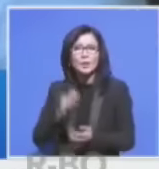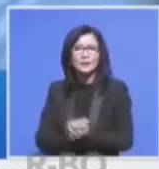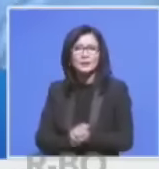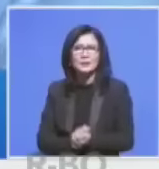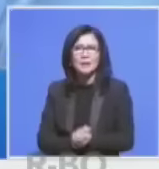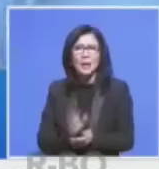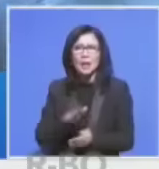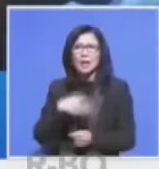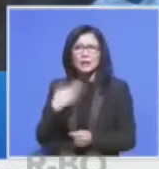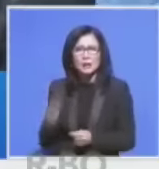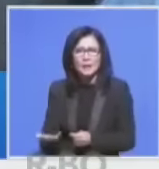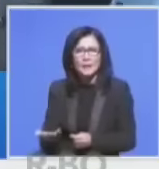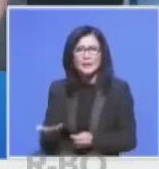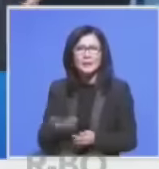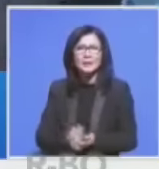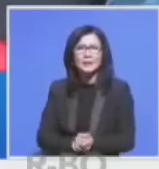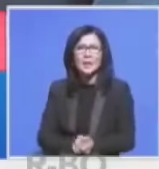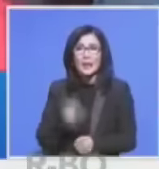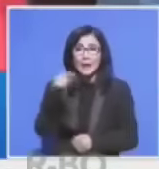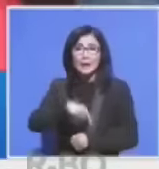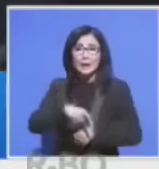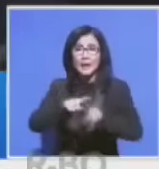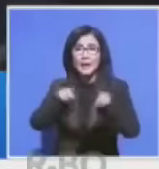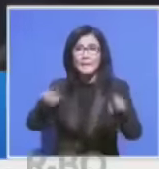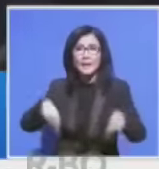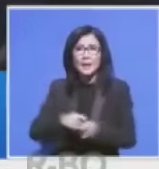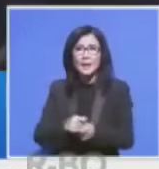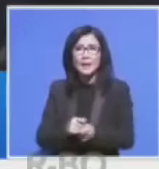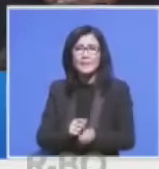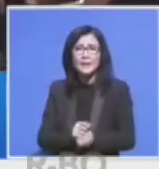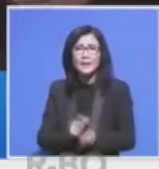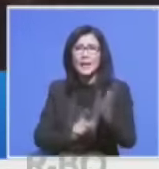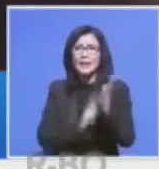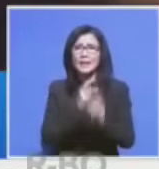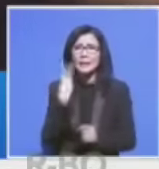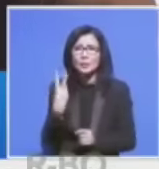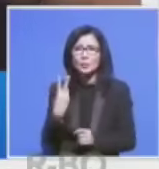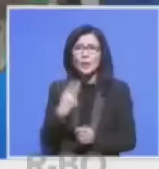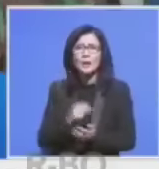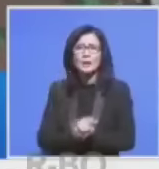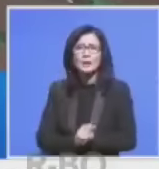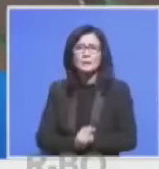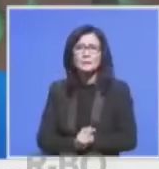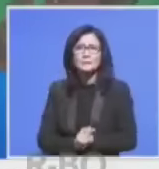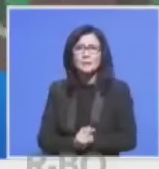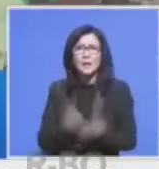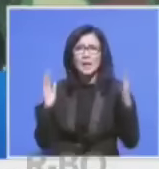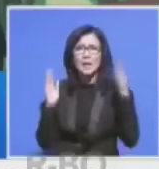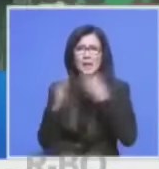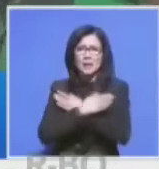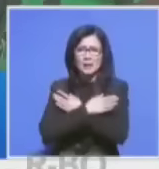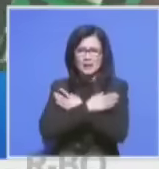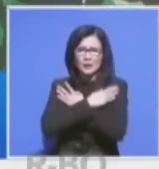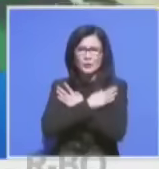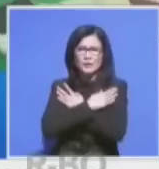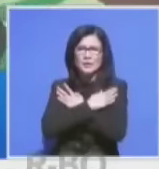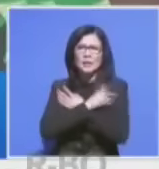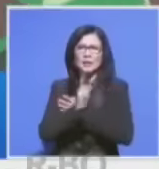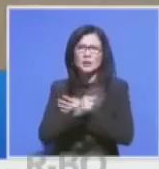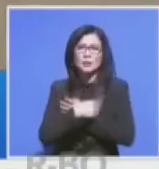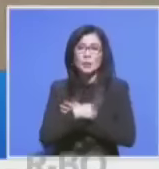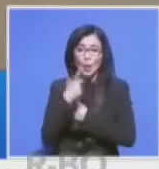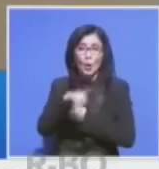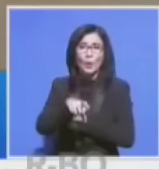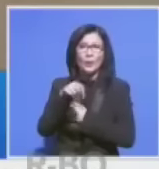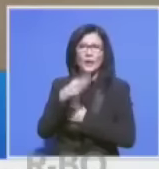ini tewas mengenaskan di dalam kamar lantai 2 yang ditempati selama 2 bulan terakhir. Jasad wanita 45 tahun ini ditemukan pemilik